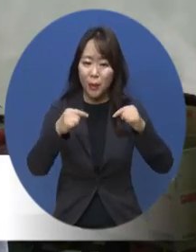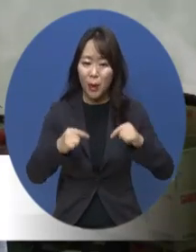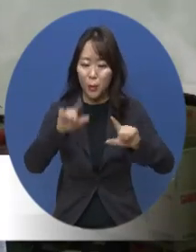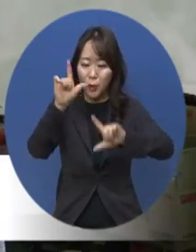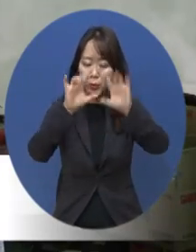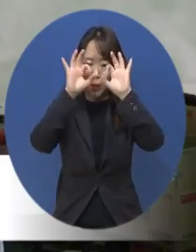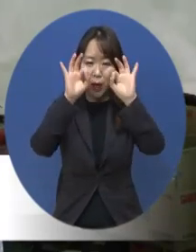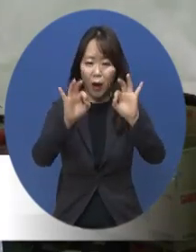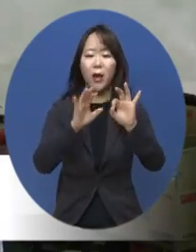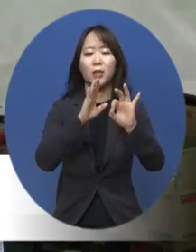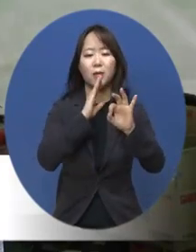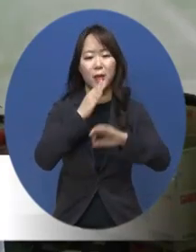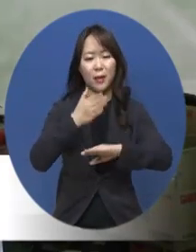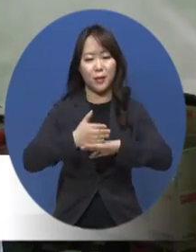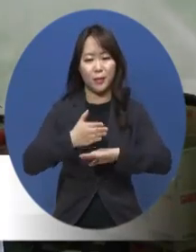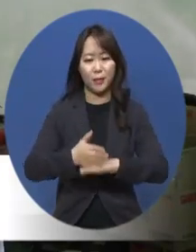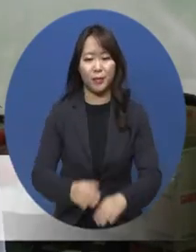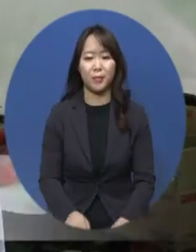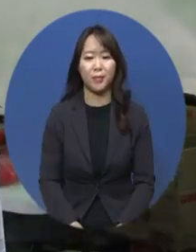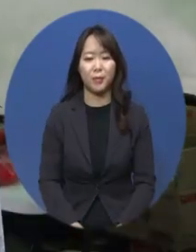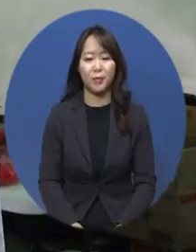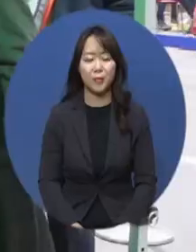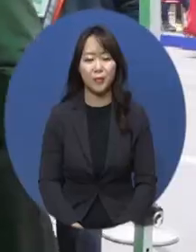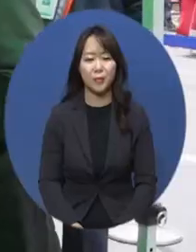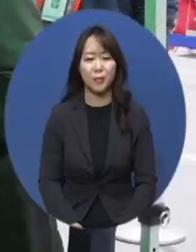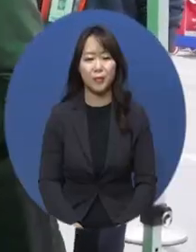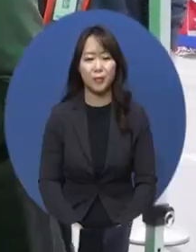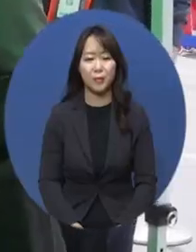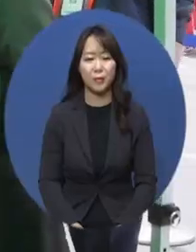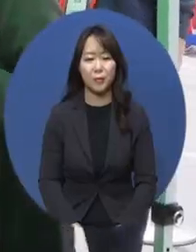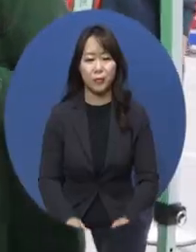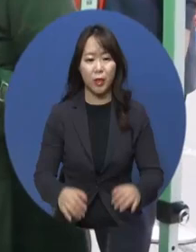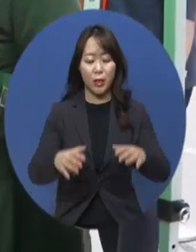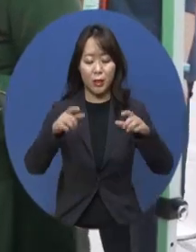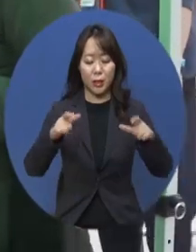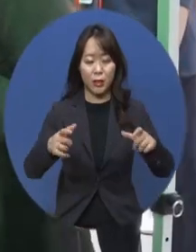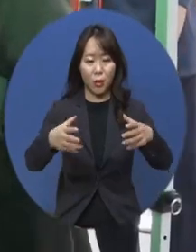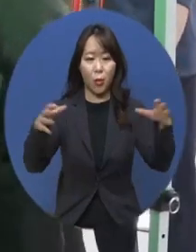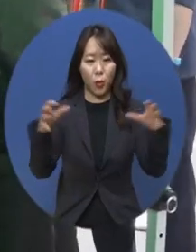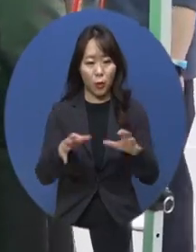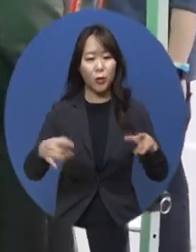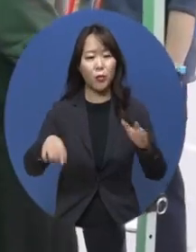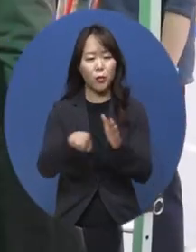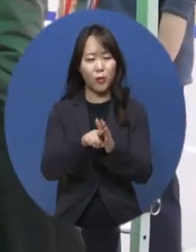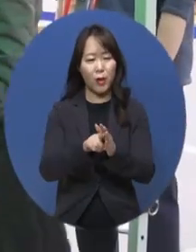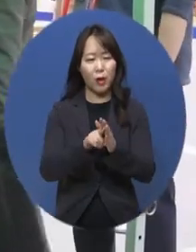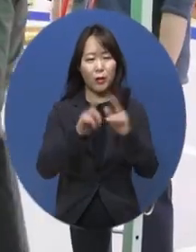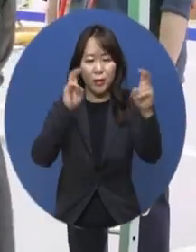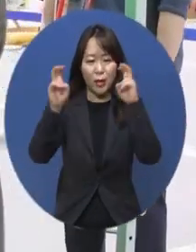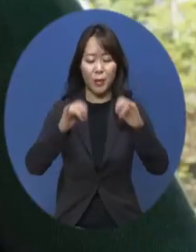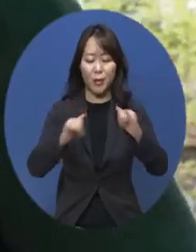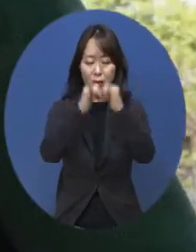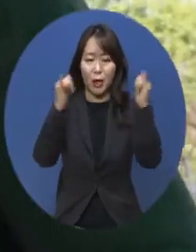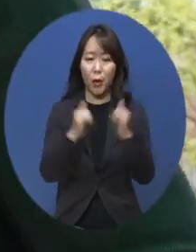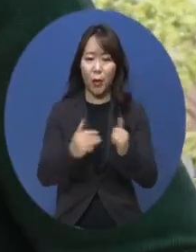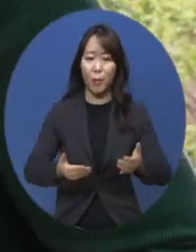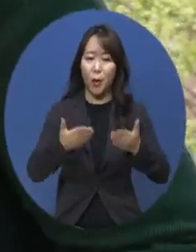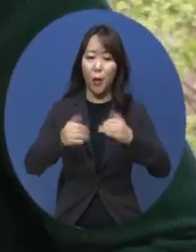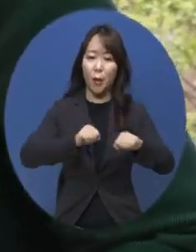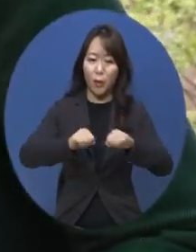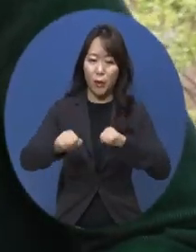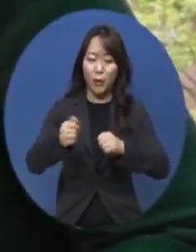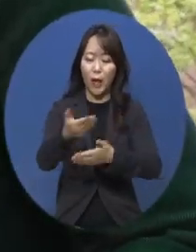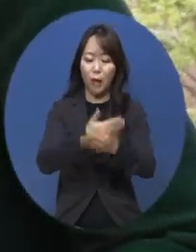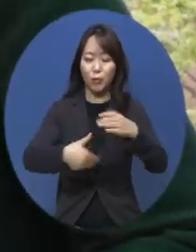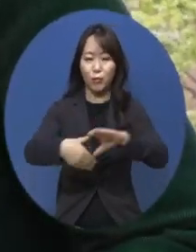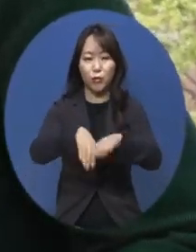보면 아주 너무 감사한 일인 것 같습니다. 지역 공동체를 위한 기업의 사회공헌 활동이 나눔 문화